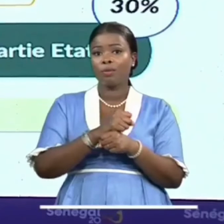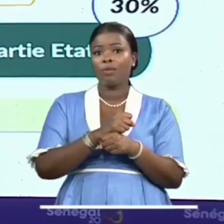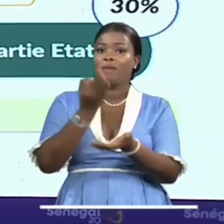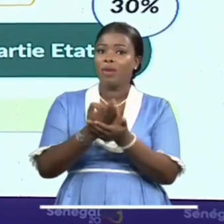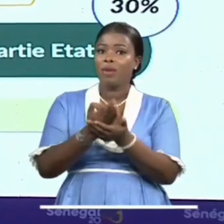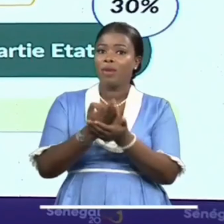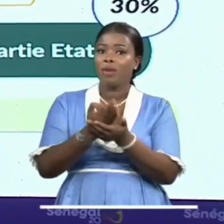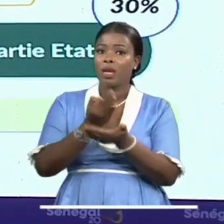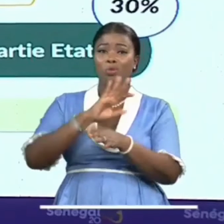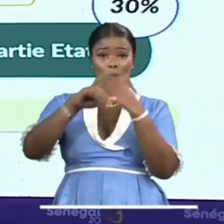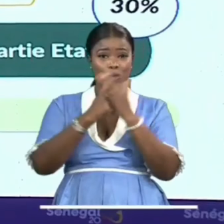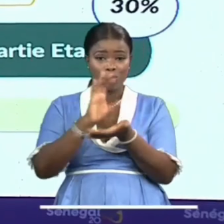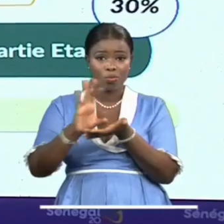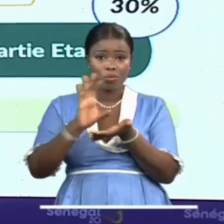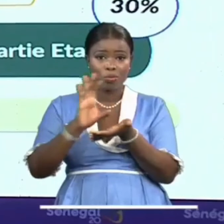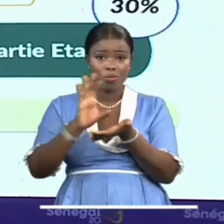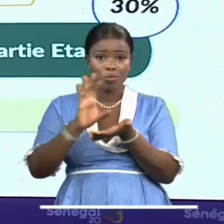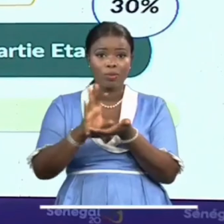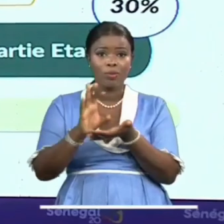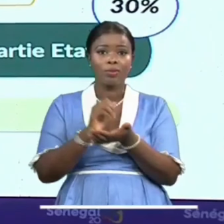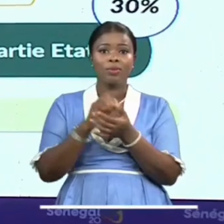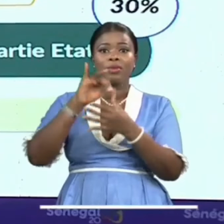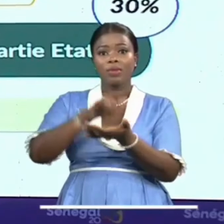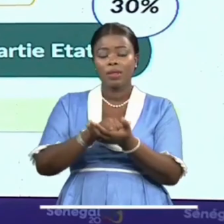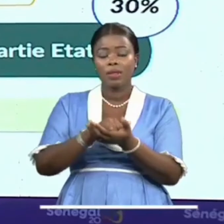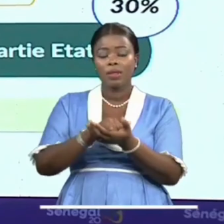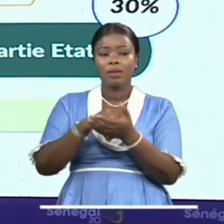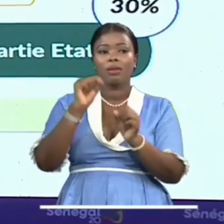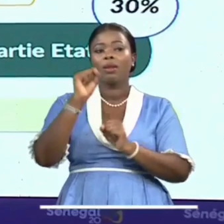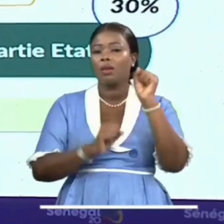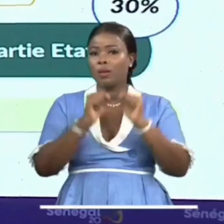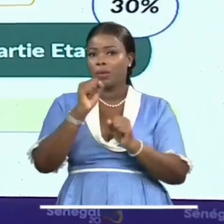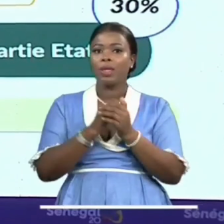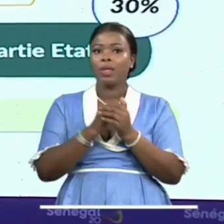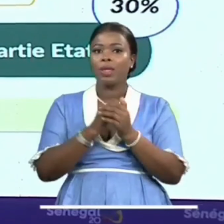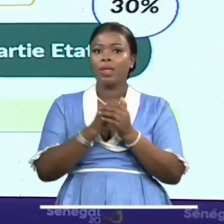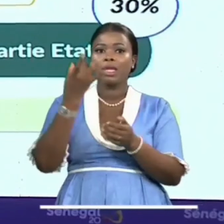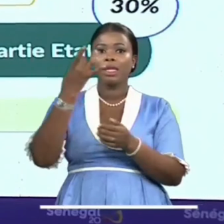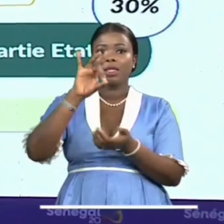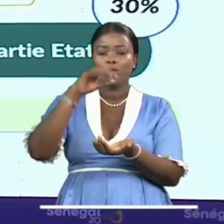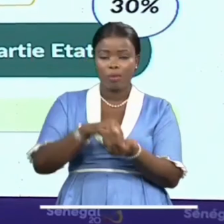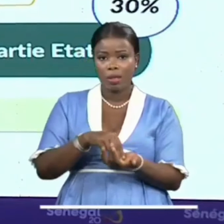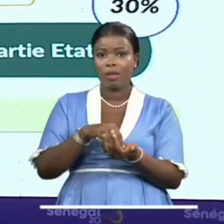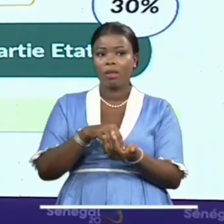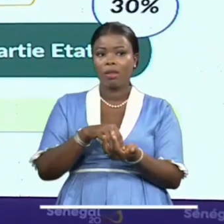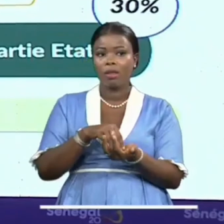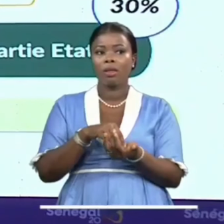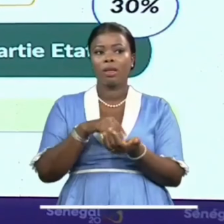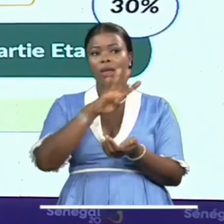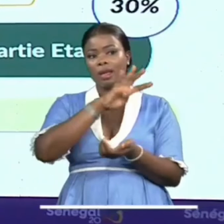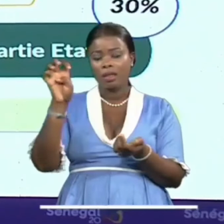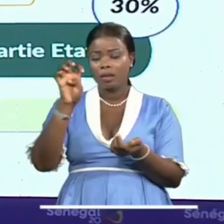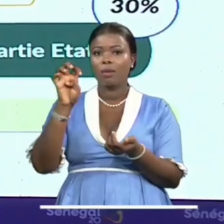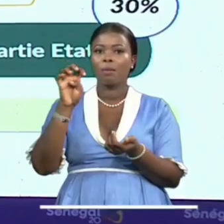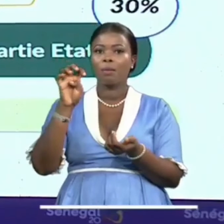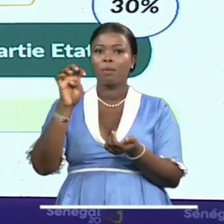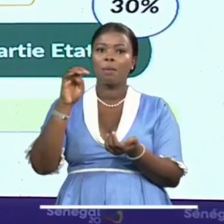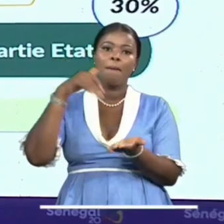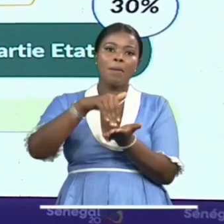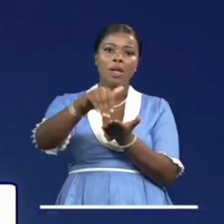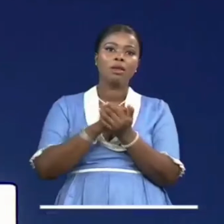global de cette stratégie Kal est de 18496,83 milliard de francs